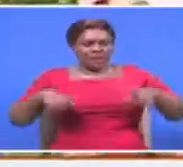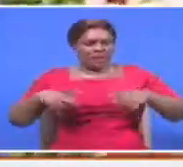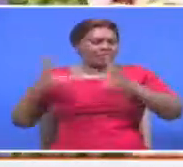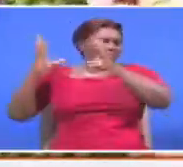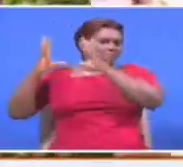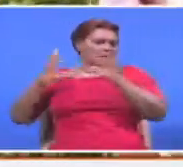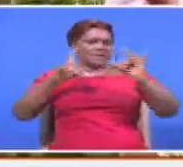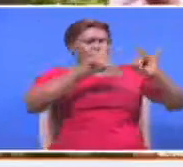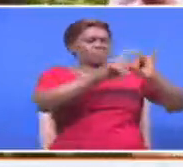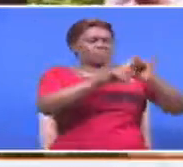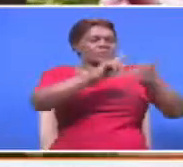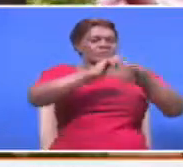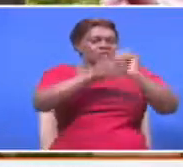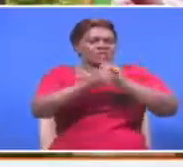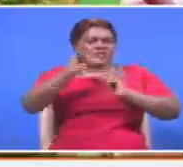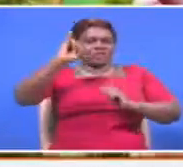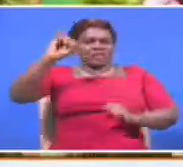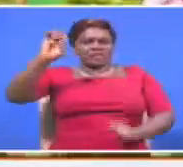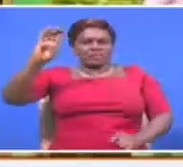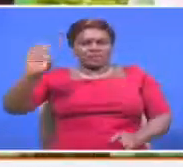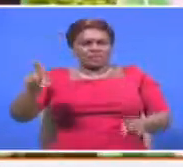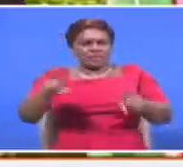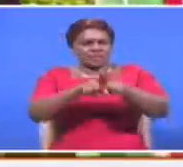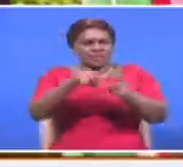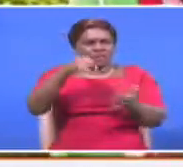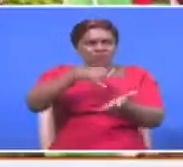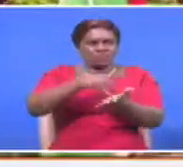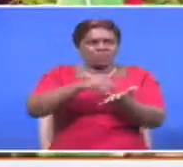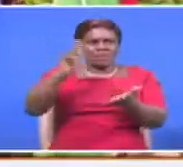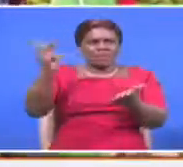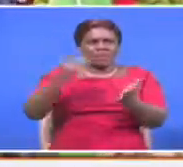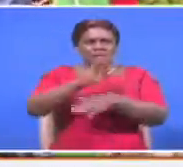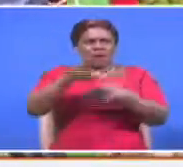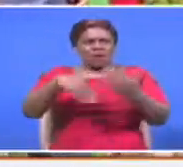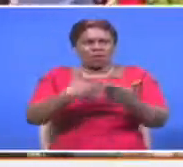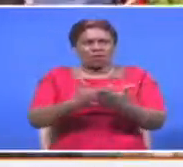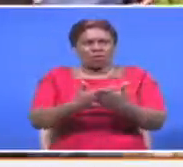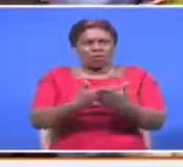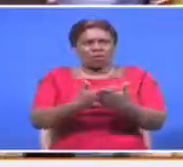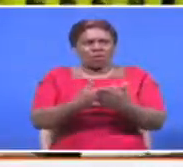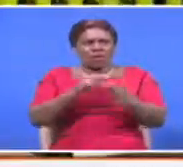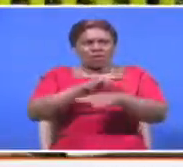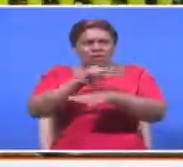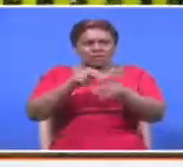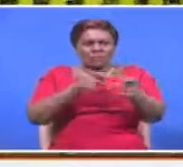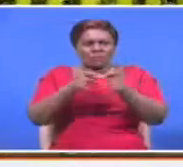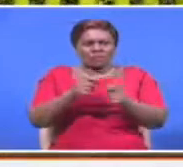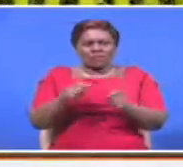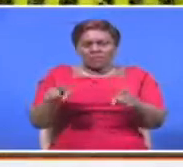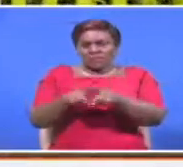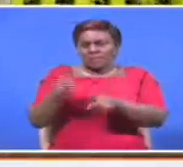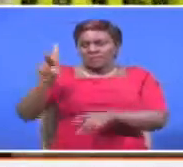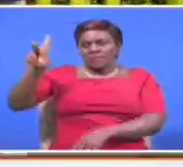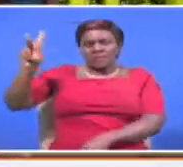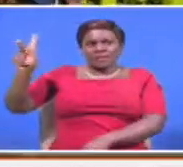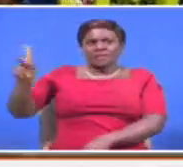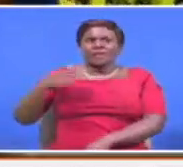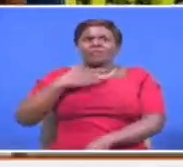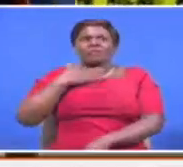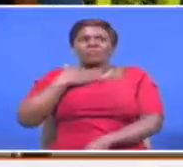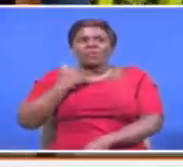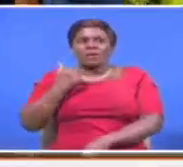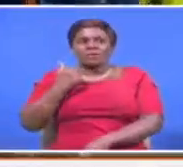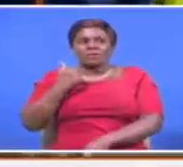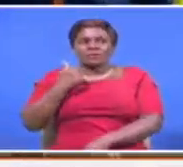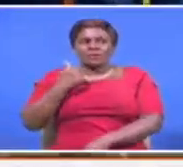maisha, mageuzi IBC na kuhusishwa kwa Wakenya wote katika uendeshaji wa taifa. Huku upande wao Kenya Kwanza ukitaka swala